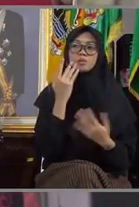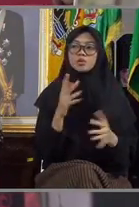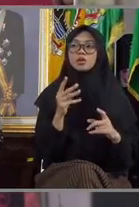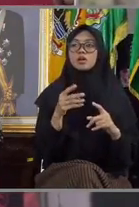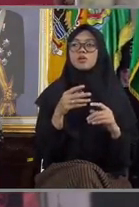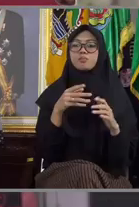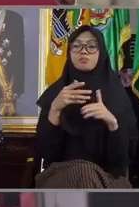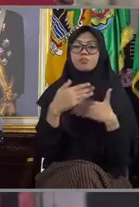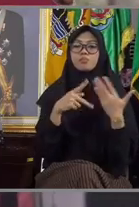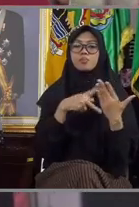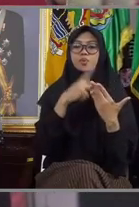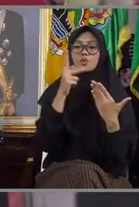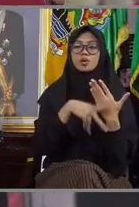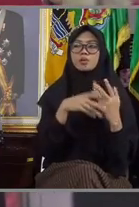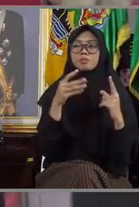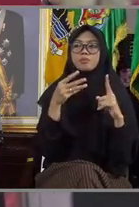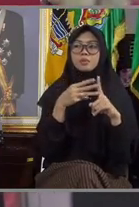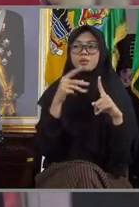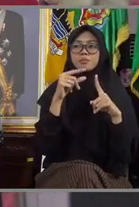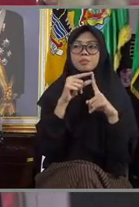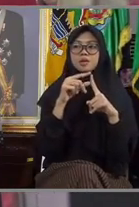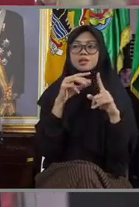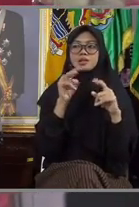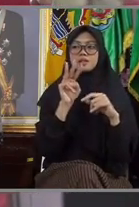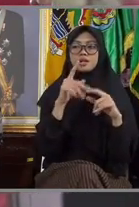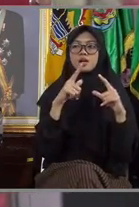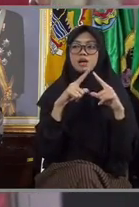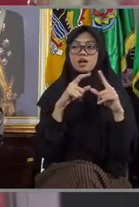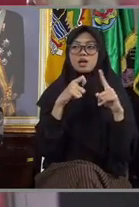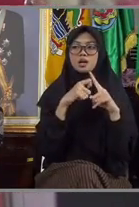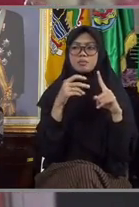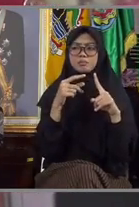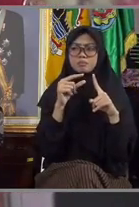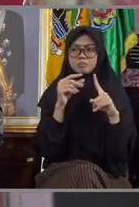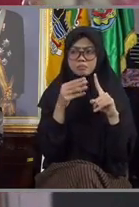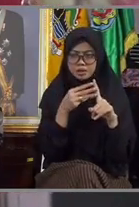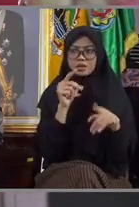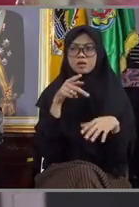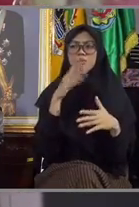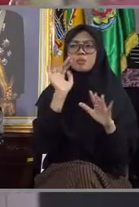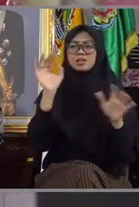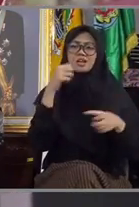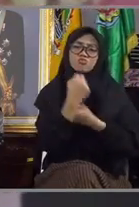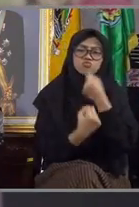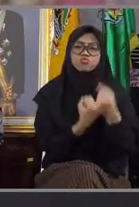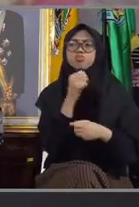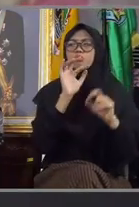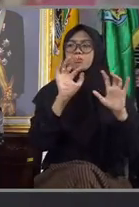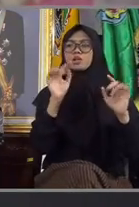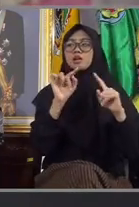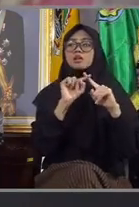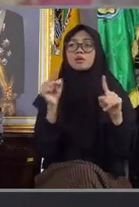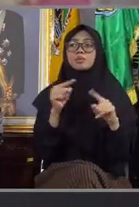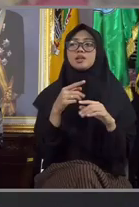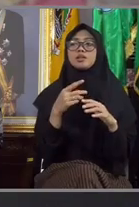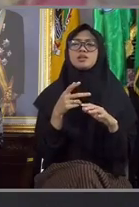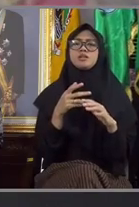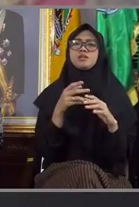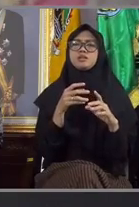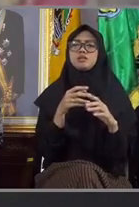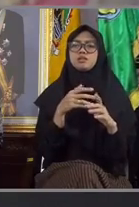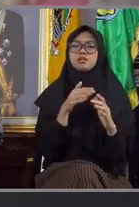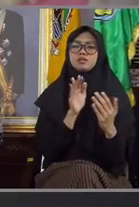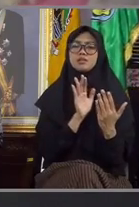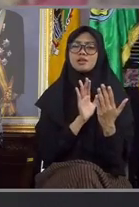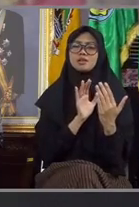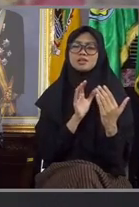ini kadernya sangat antusias. Namun karena tidak tertangani secara baik,